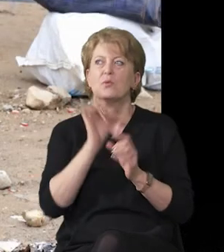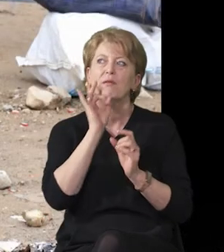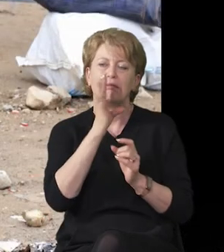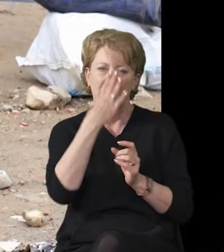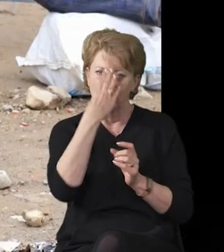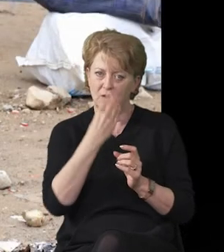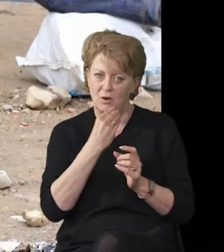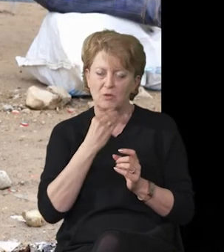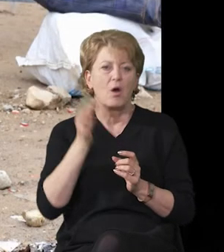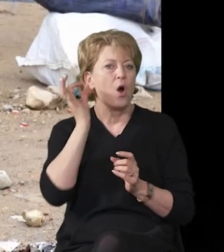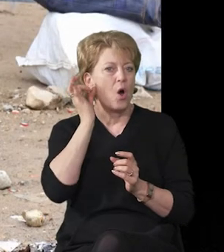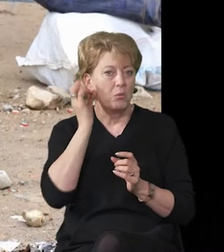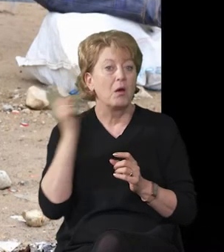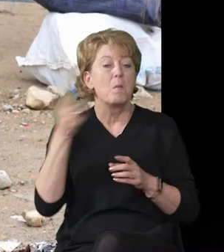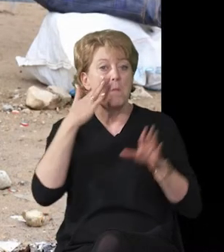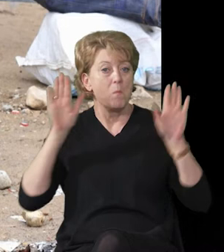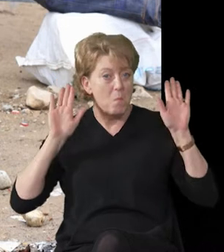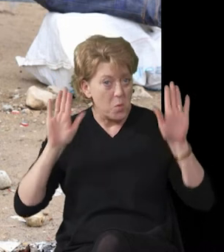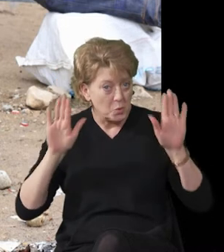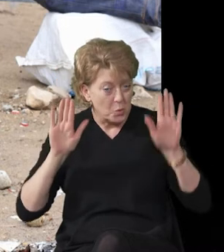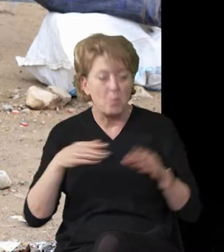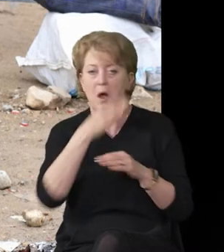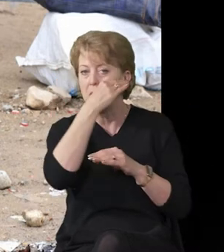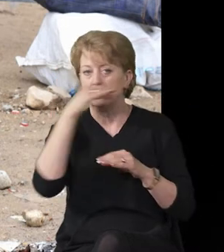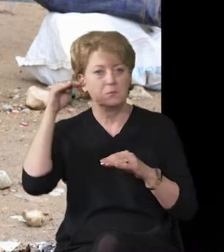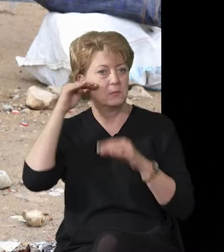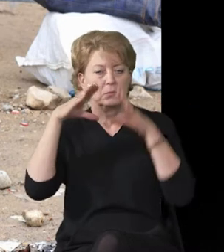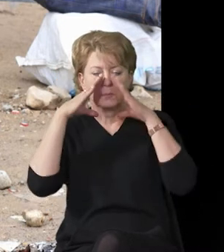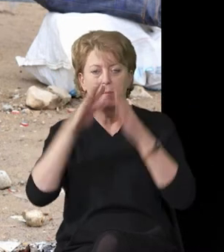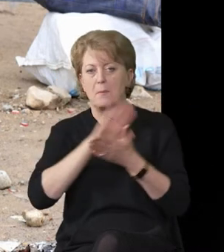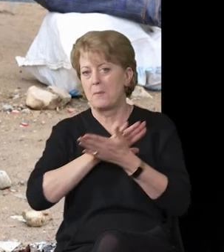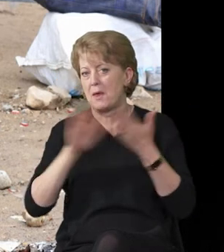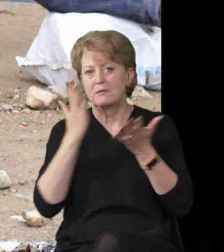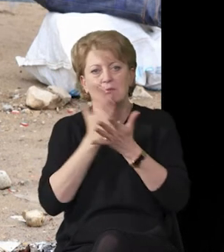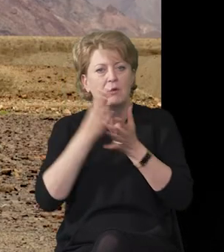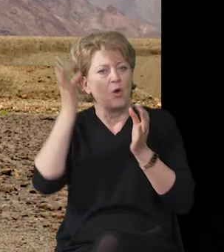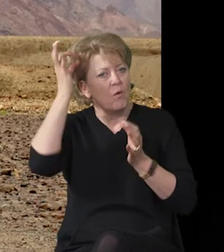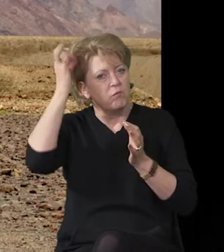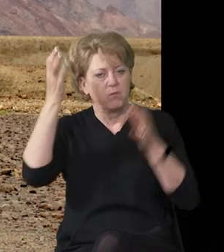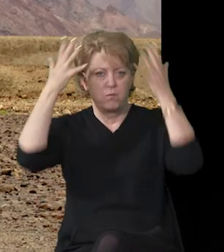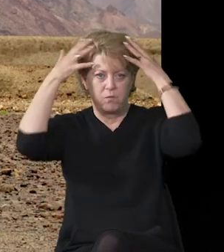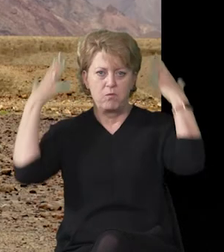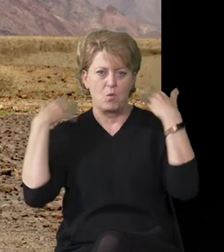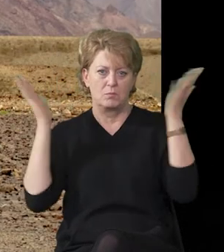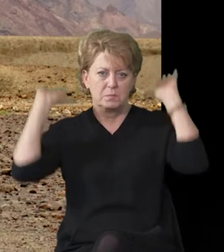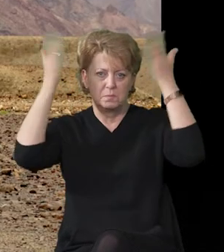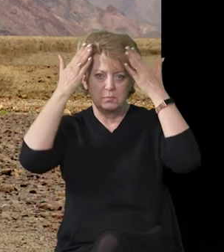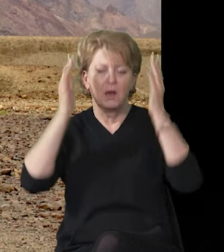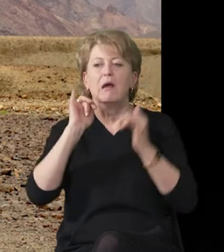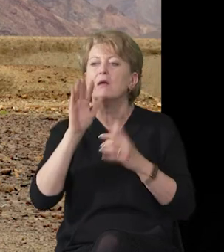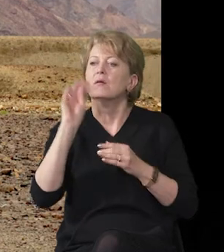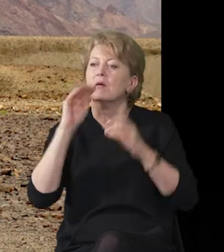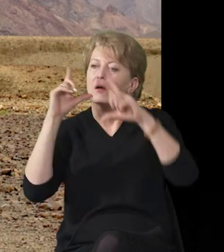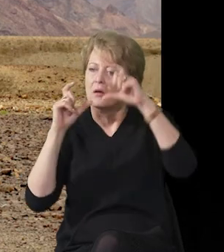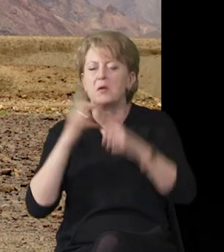muzułmanki, one nie mają zakrytych twarzy, jedynie włosy i też w zasadzie nie ma żadnego problemu, żeby je fotografować.